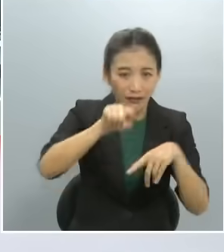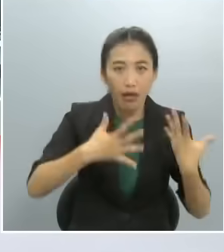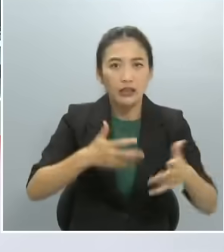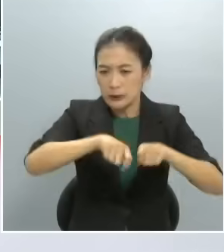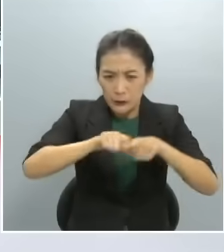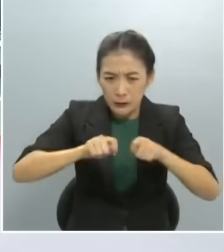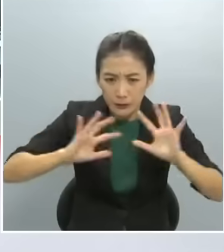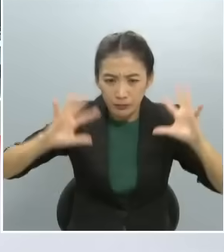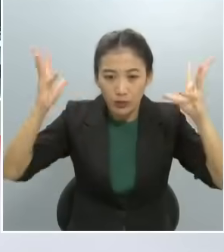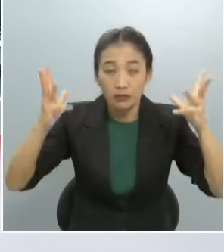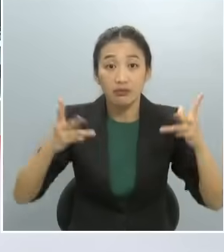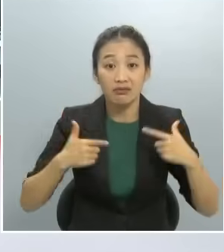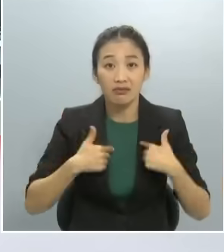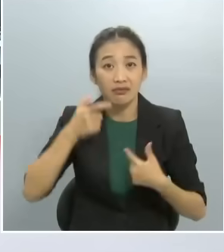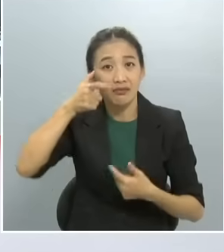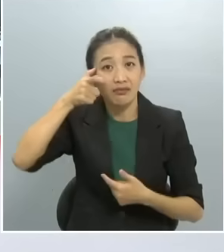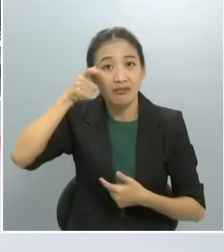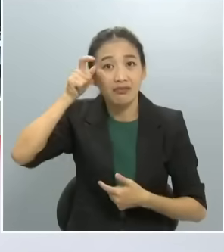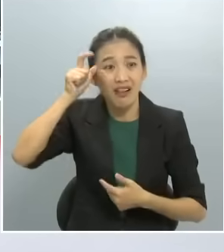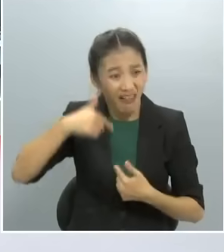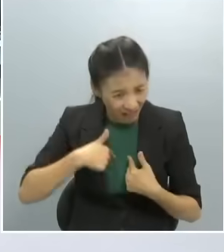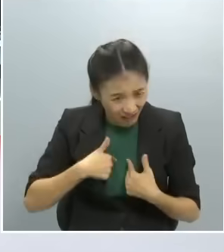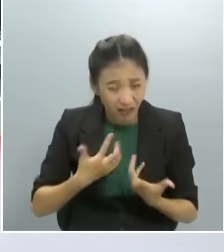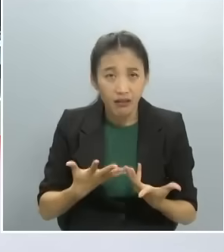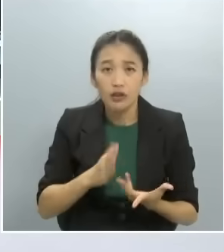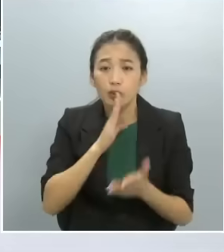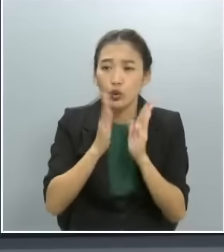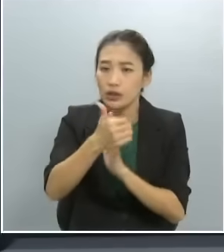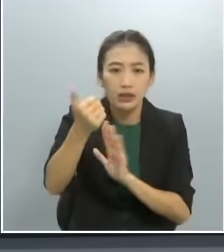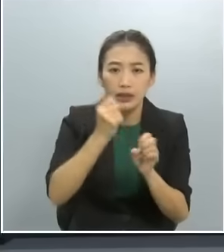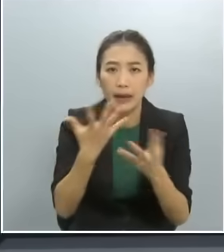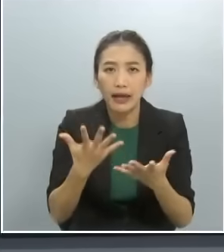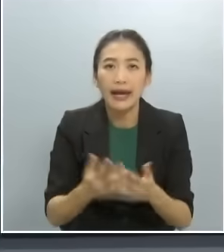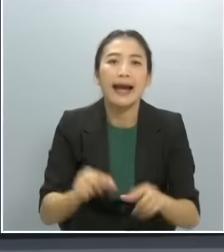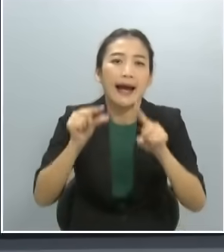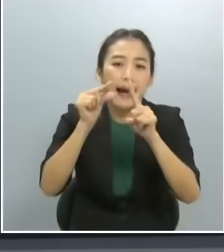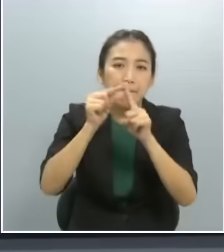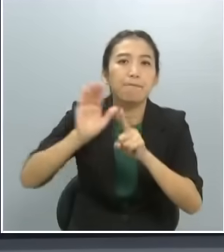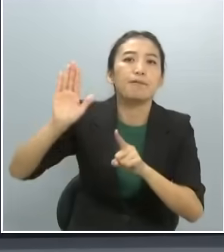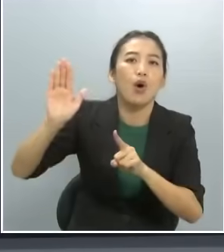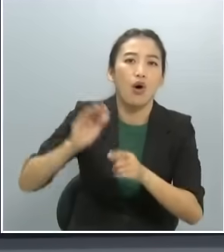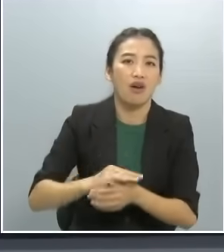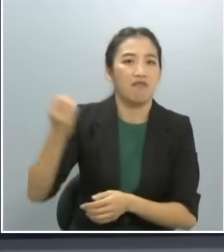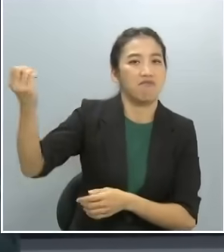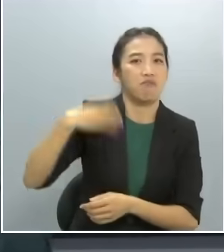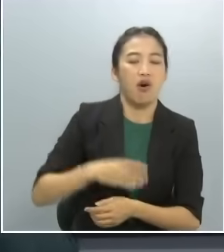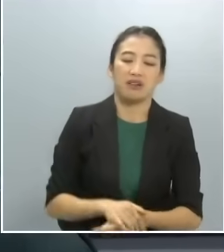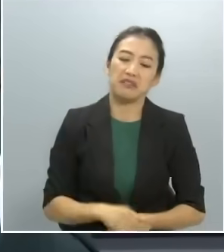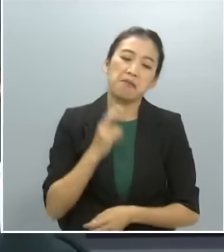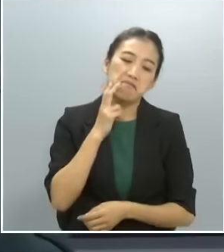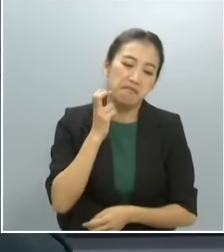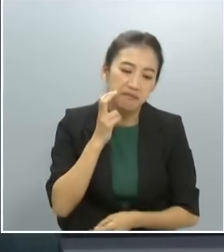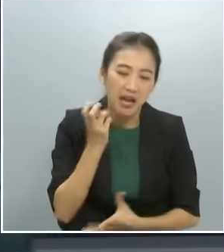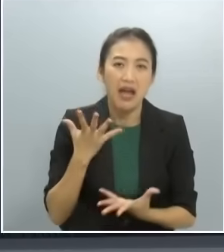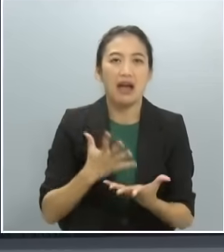พี่บอกเฮ้ยมันมีอย่างนี้ด้วยหรอวะแล้วคนอื่นที่เขาใช้จะทำยังไงอ่ะเขาบอกว่าไอ้คำว่ามอนสเตอร์ที่คำเนี่ยห้ามใช้แบบน้ำแข็งใสห้าม